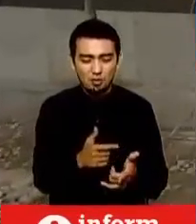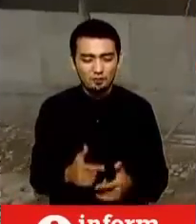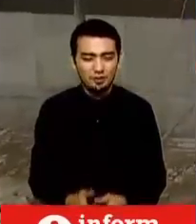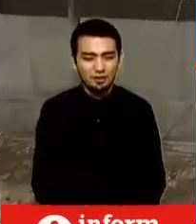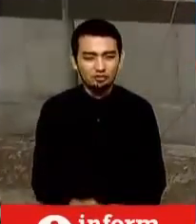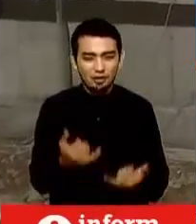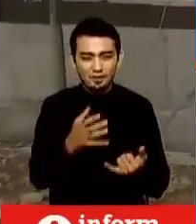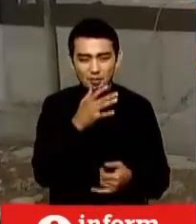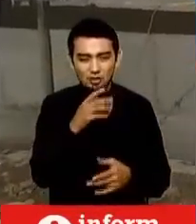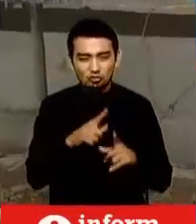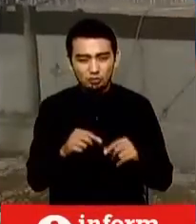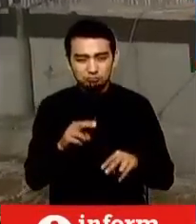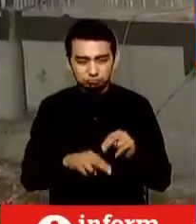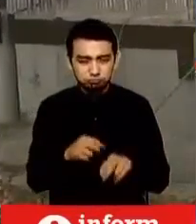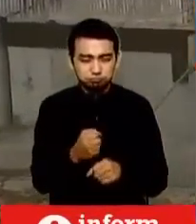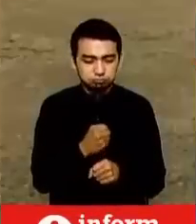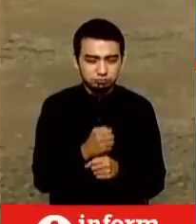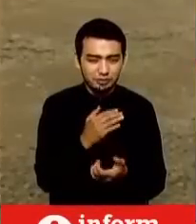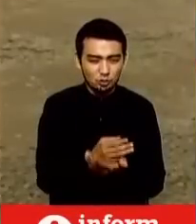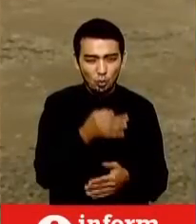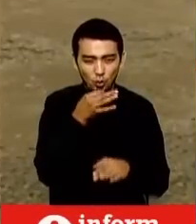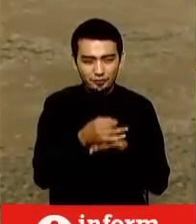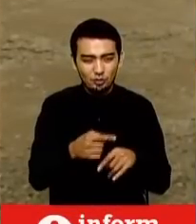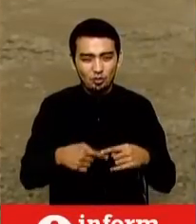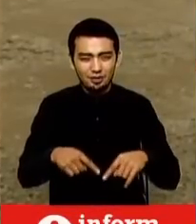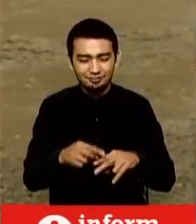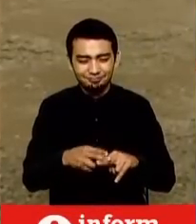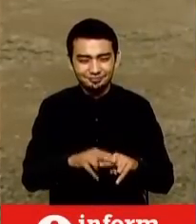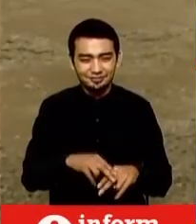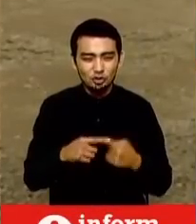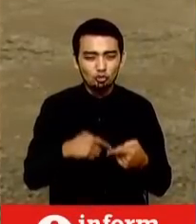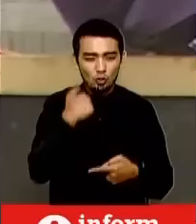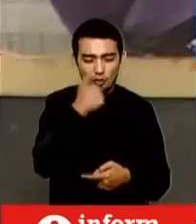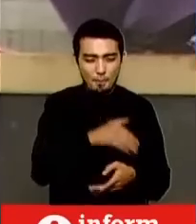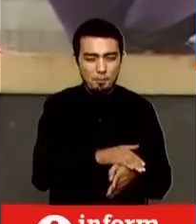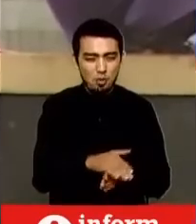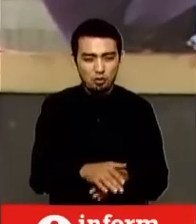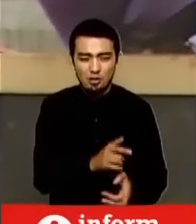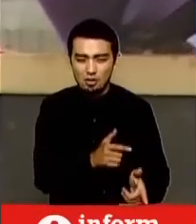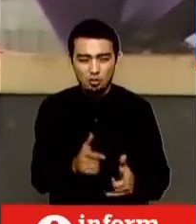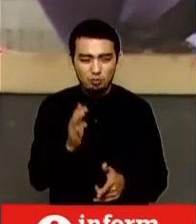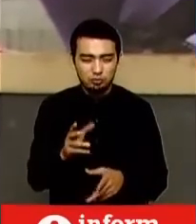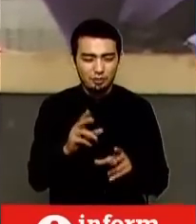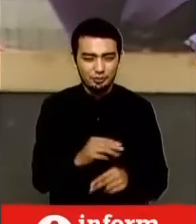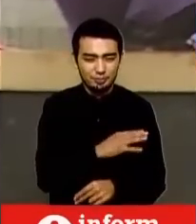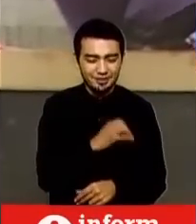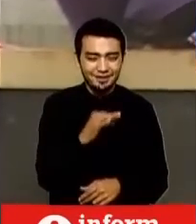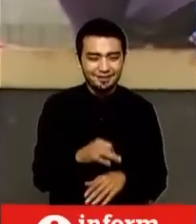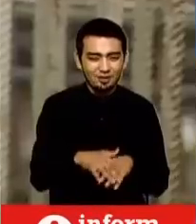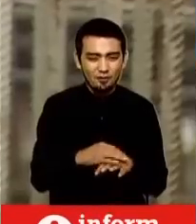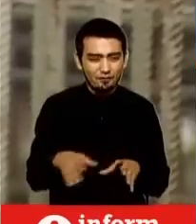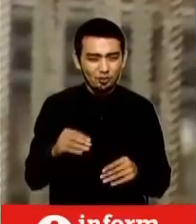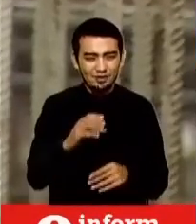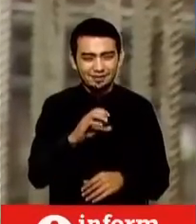уақытта мектептің құрылысы қарқынды жүріп жатыр. Жауапты мамандар келер оқу жылына толықтай дайын болады деп сендірді. Бұдан бөлек халықаралық стандарттарға